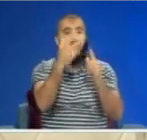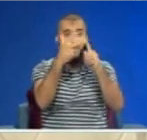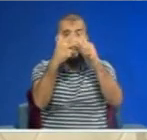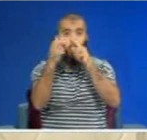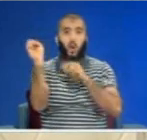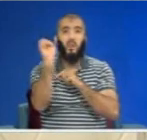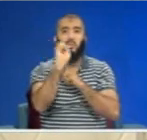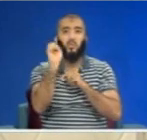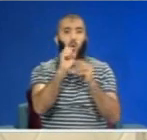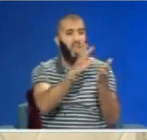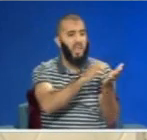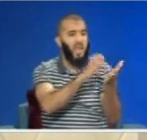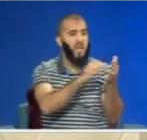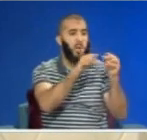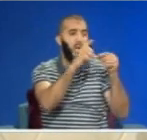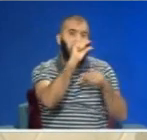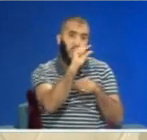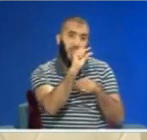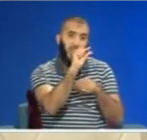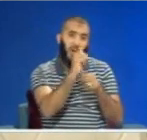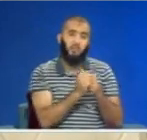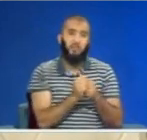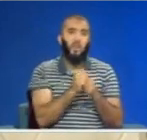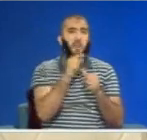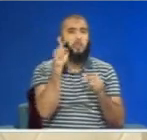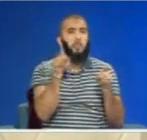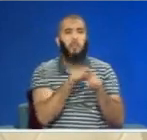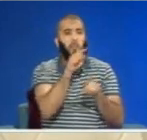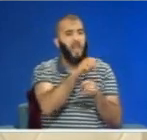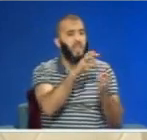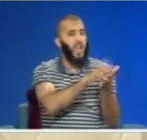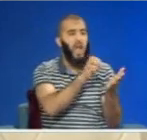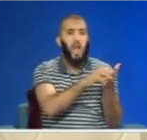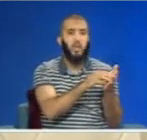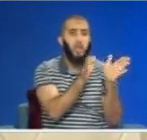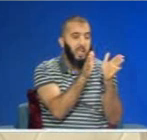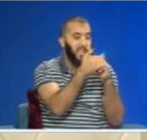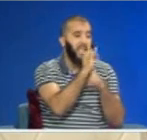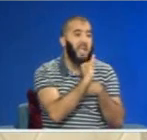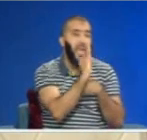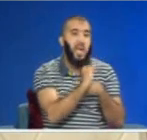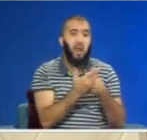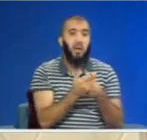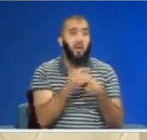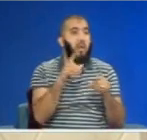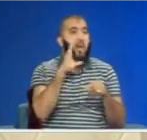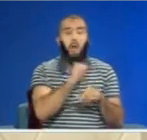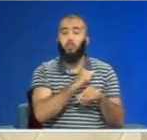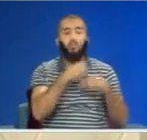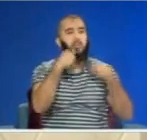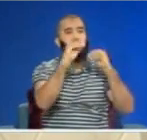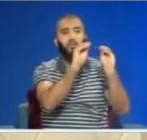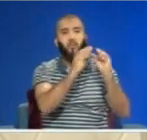أولاده شيئا. نعم. وهذا الابن خصه بهذه الأرض الكبيرة والقريبة والصالحة إلى آخره. نعم. لما